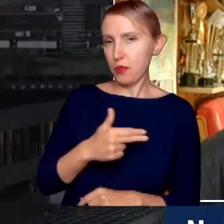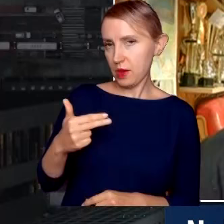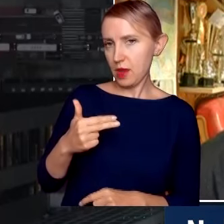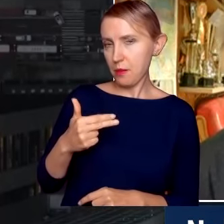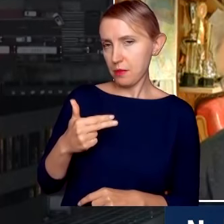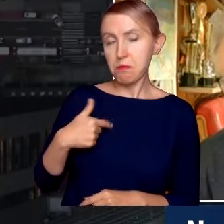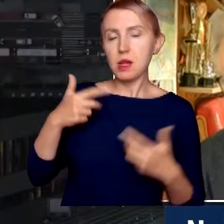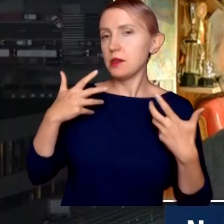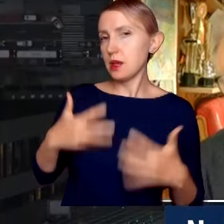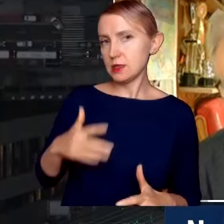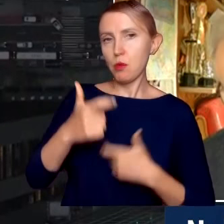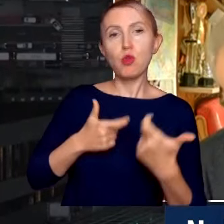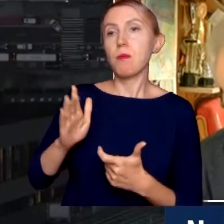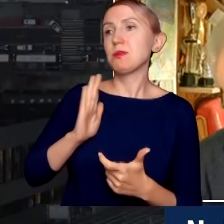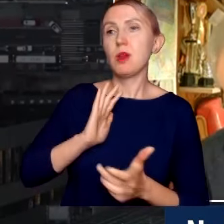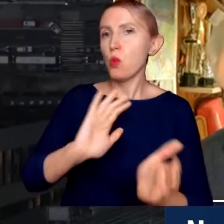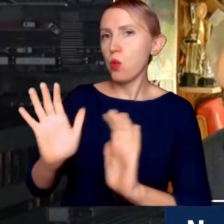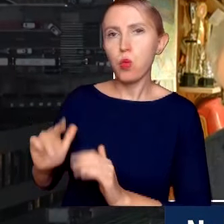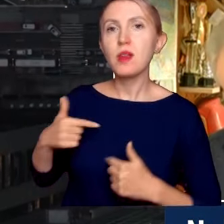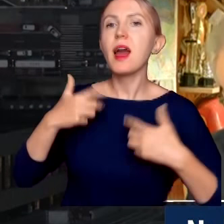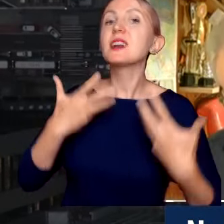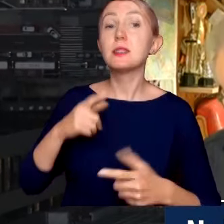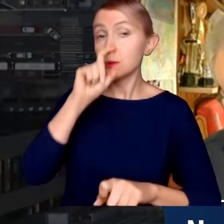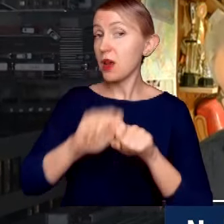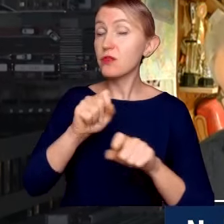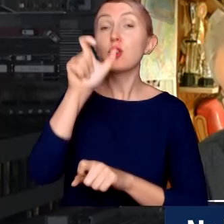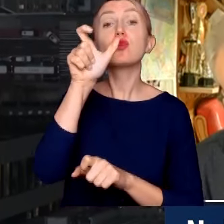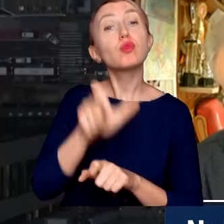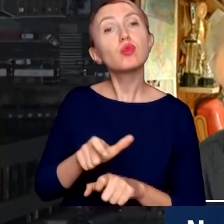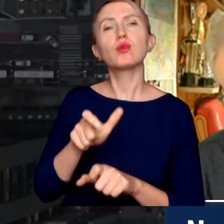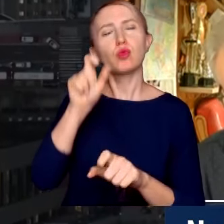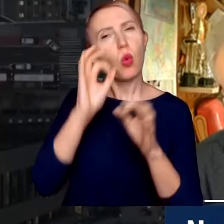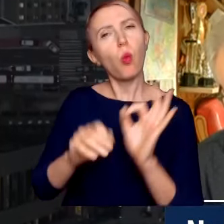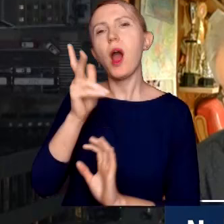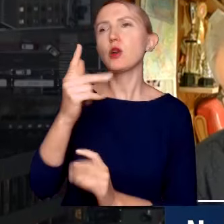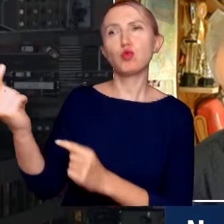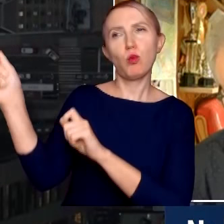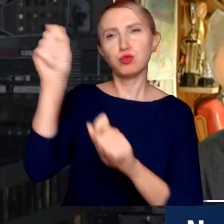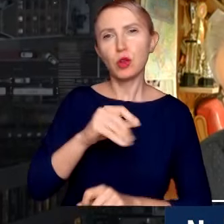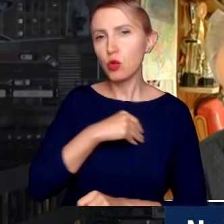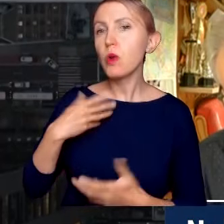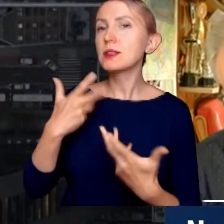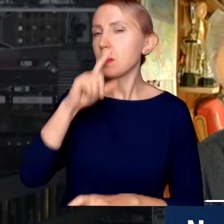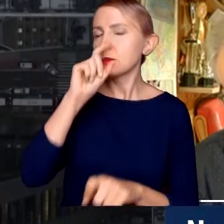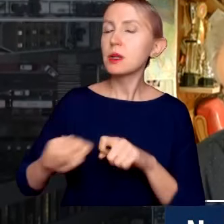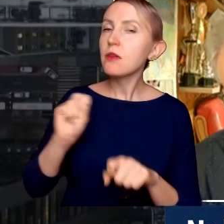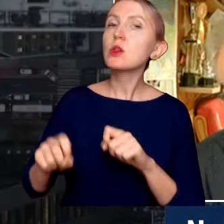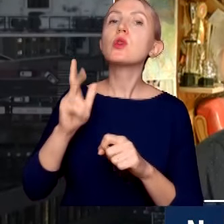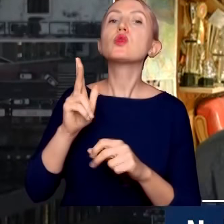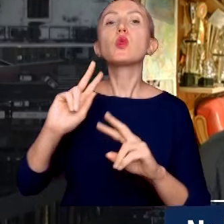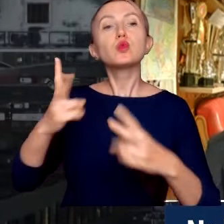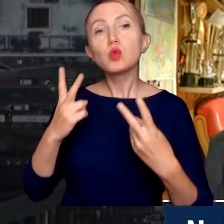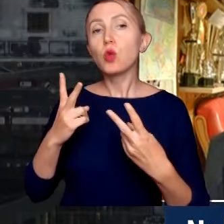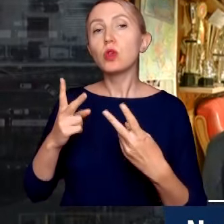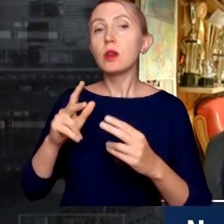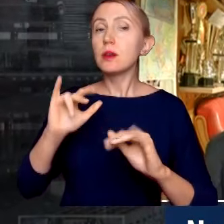nie chcemy dbać o bezpieczeństwo. Chcemy sprawdzać dokładnie, kto przyjeżdża do Polski i sprawdzać to, skąd pochodzi i